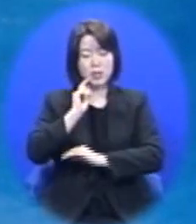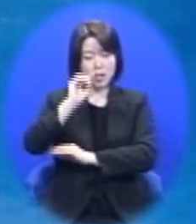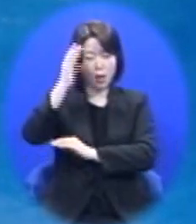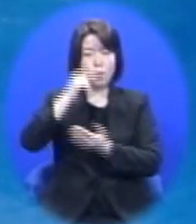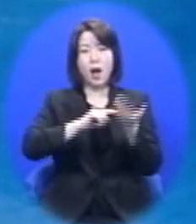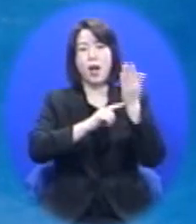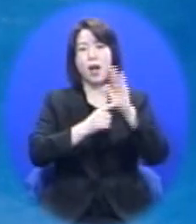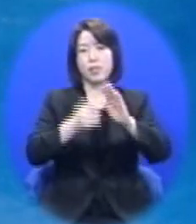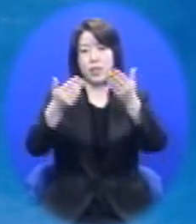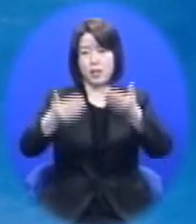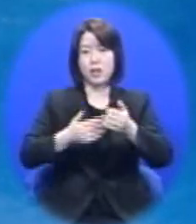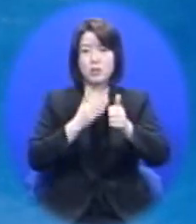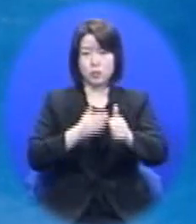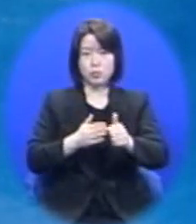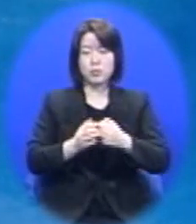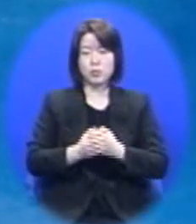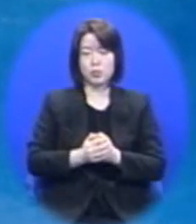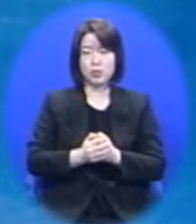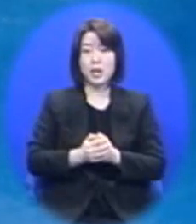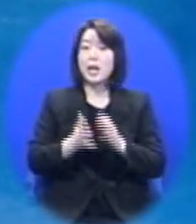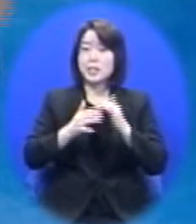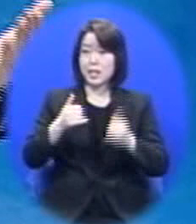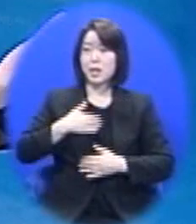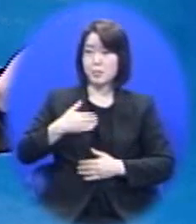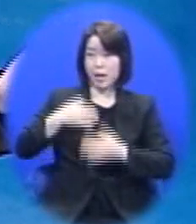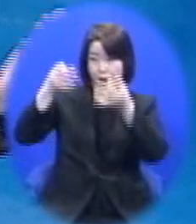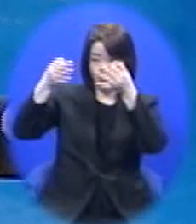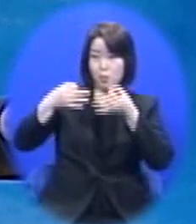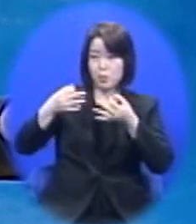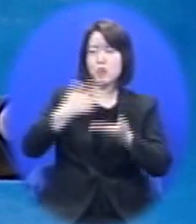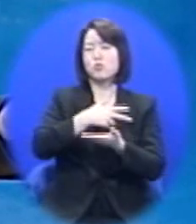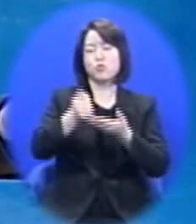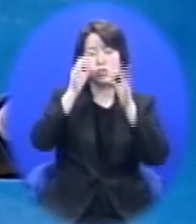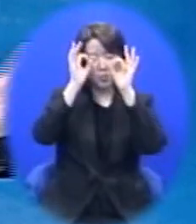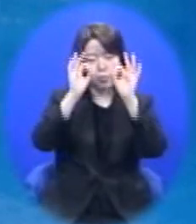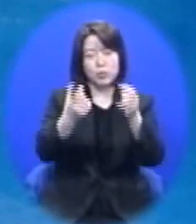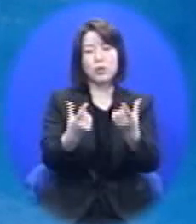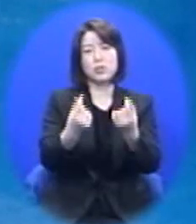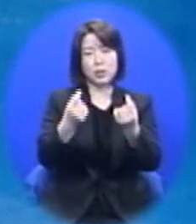주십시오. 사람들이 나를 보면 주님 보는 것 같게 해주세요.